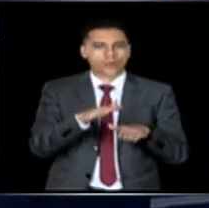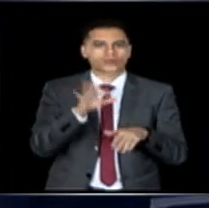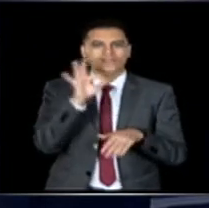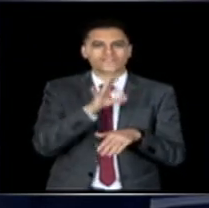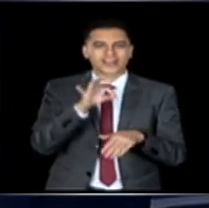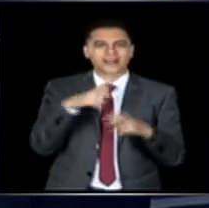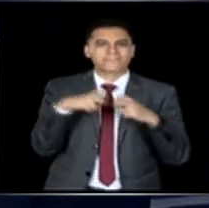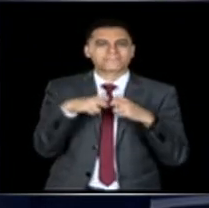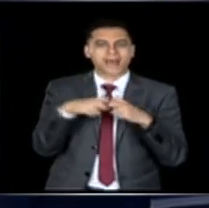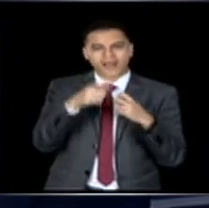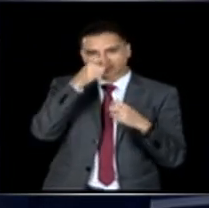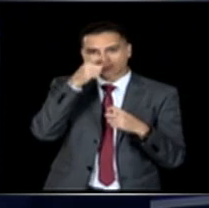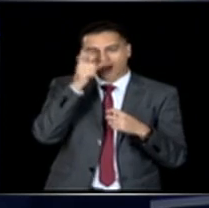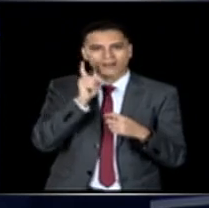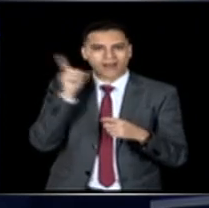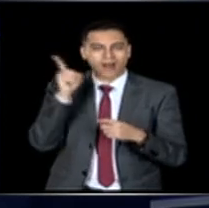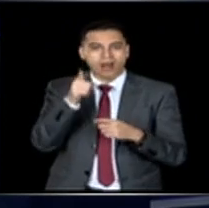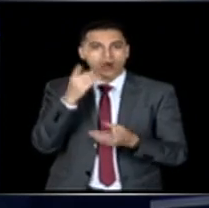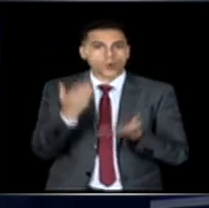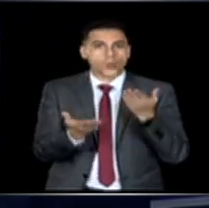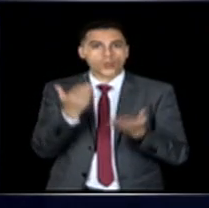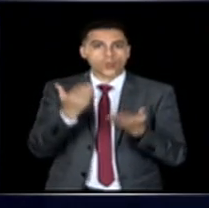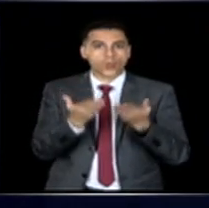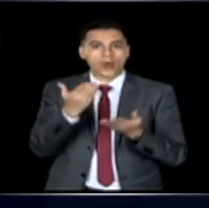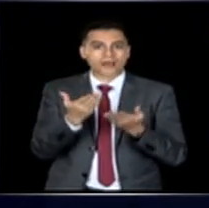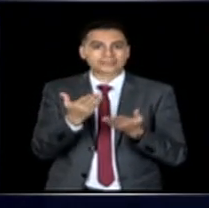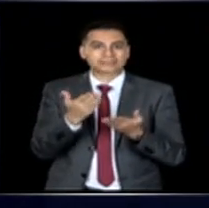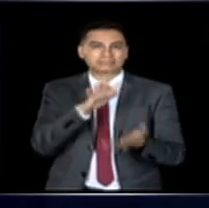المعادي. وزن الديناصور ده من